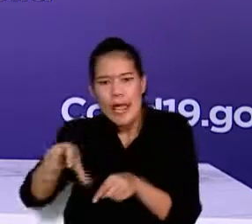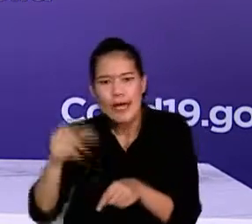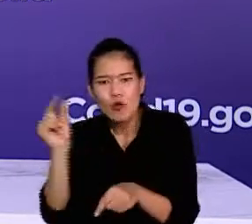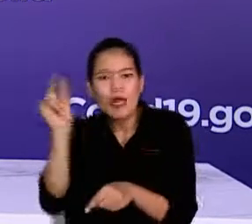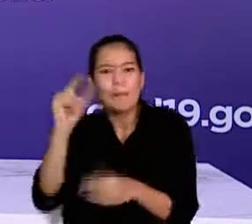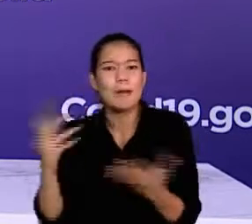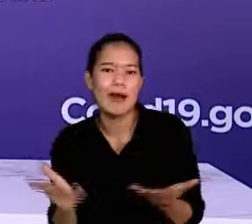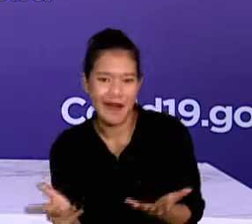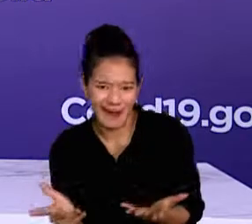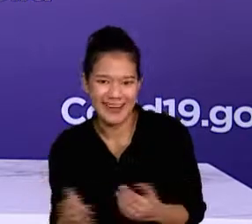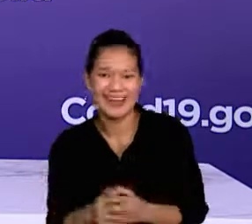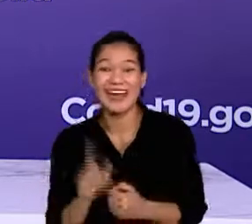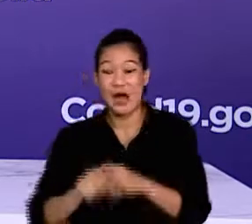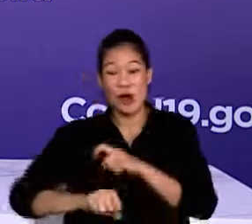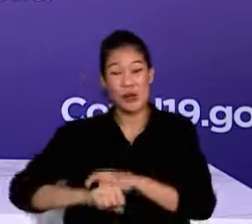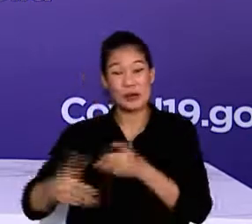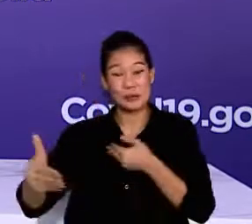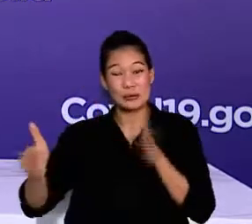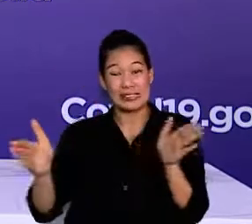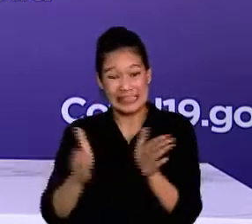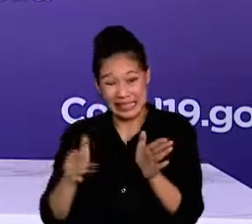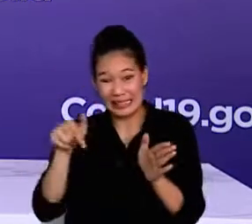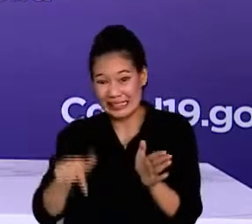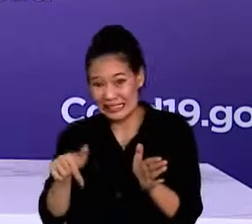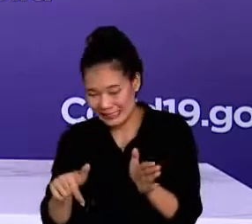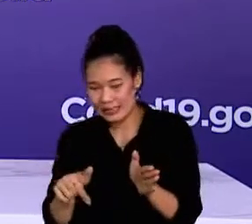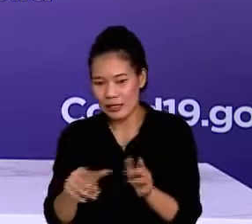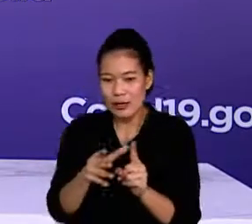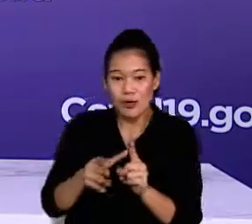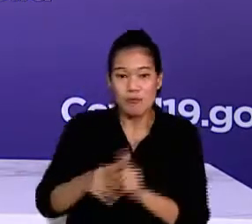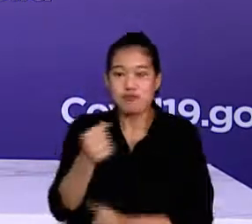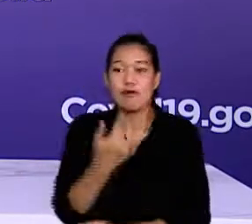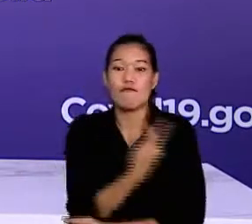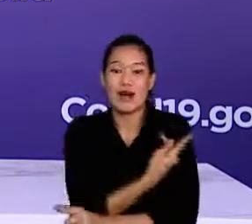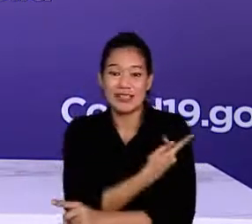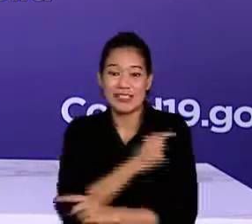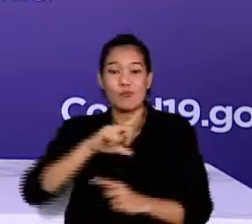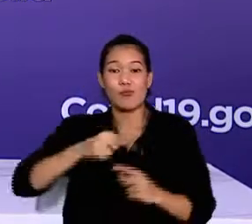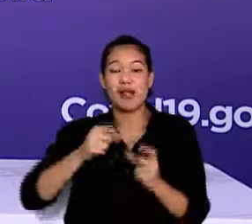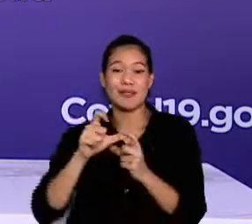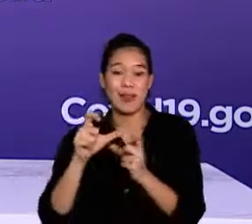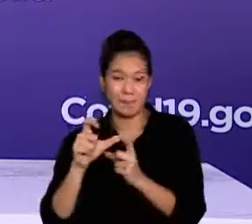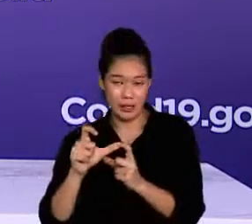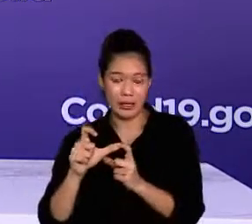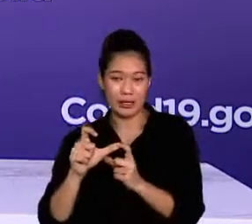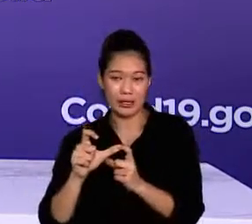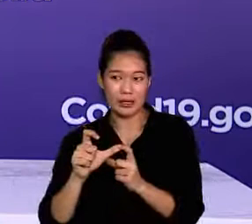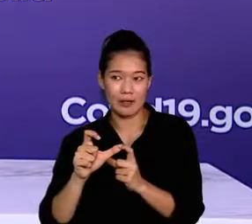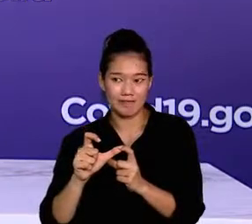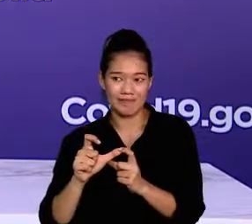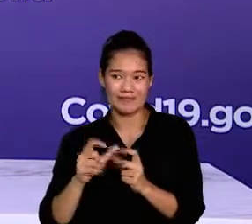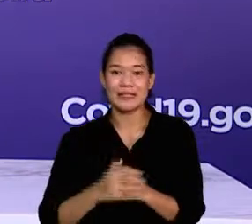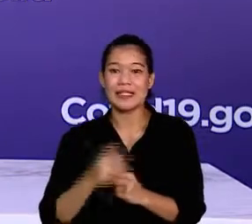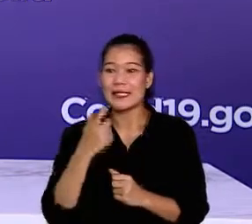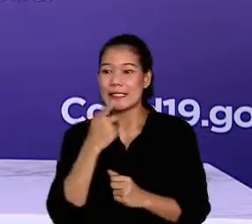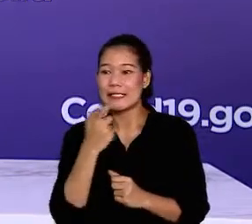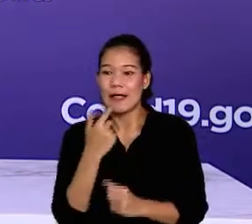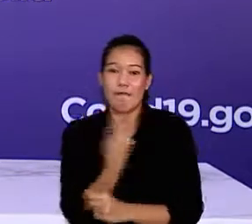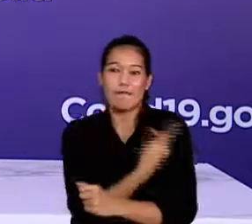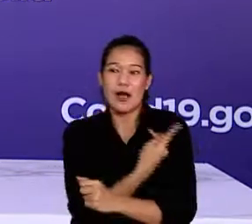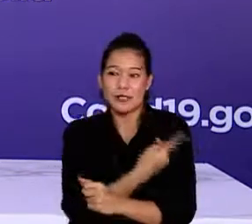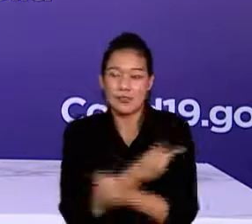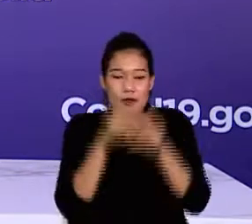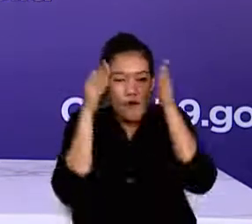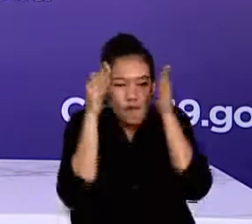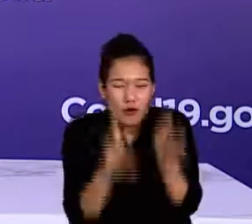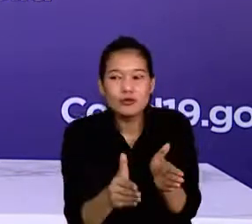dan dalam waktu dekat demi mencapai target vaksinasi dibulan September mendatang akselerasi vaksinasi